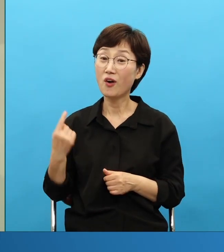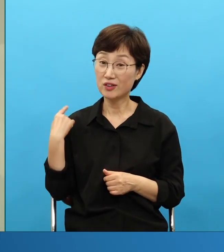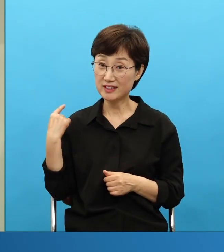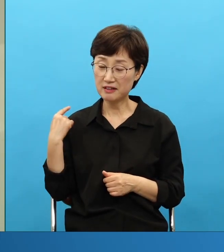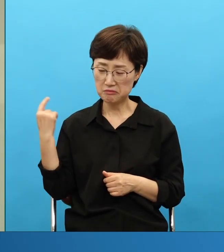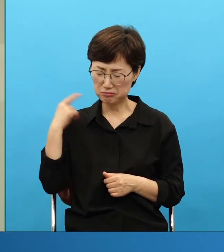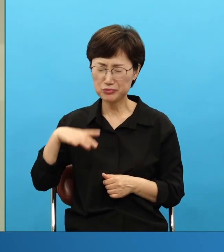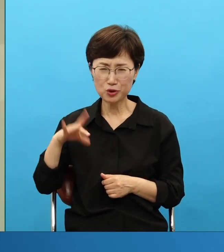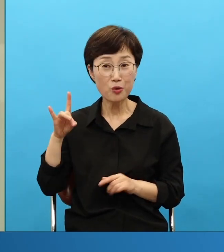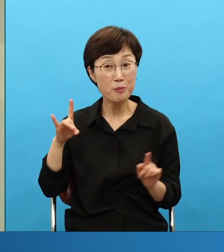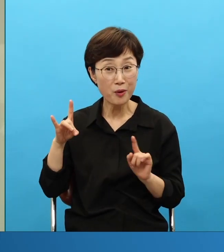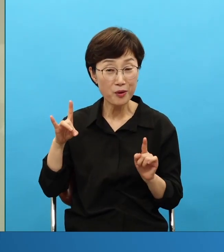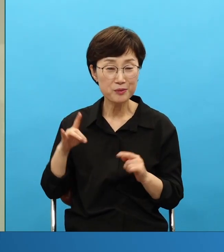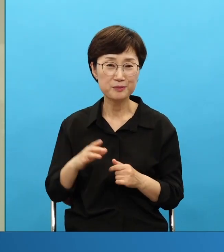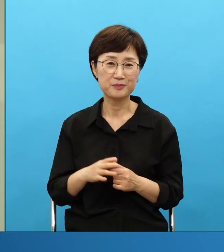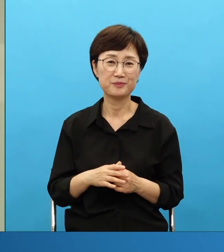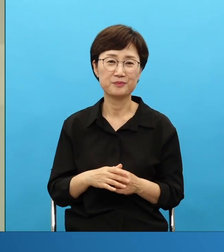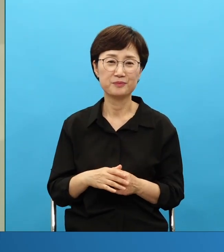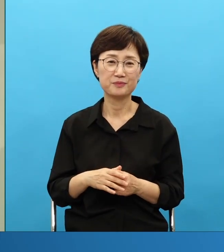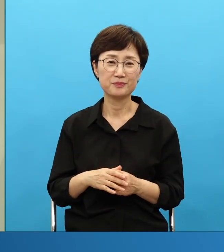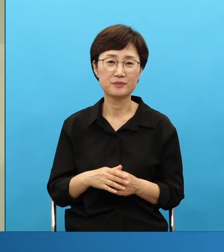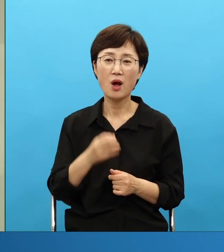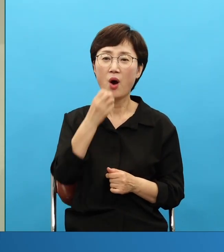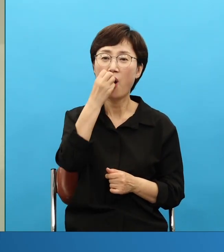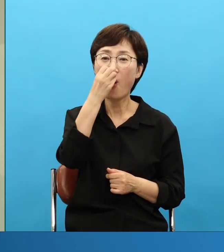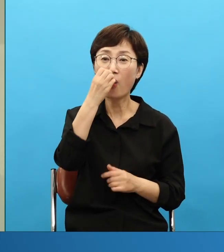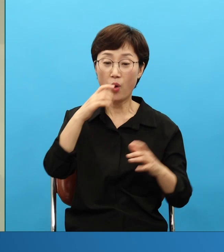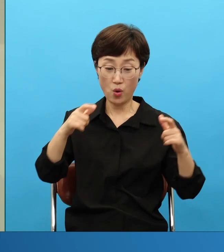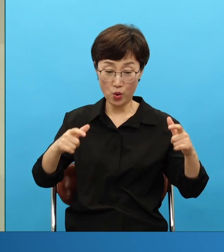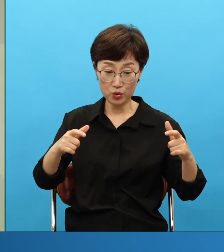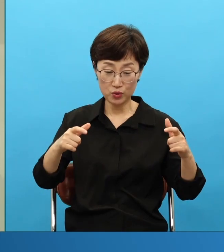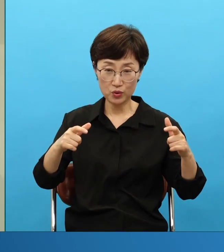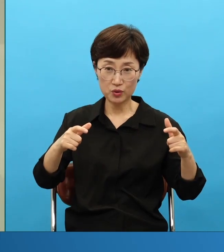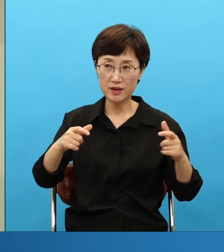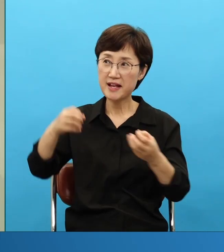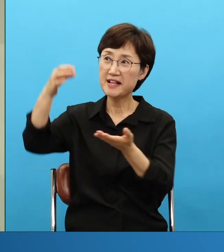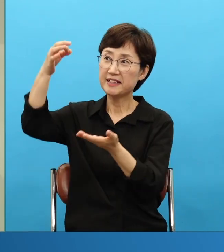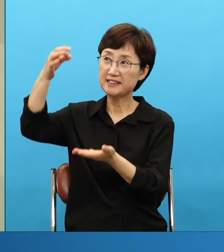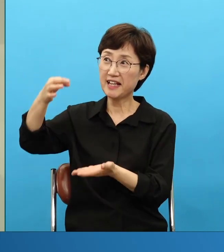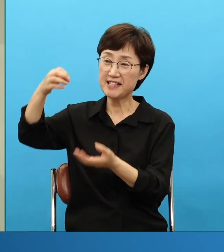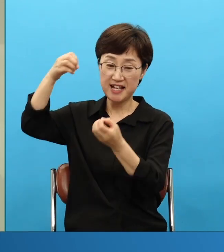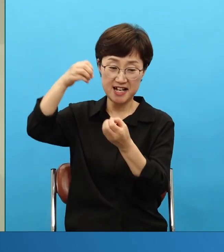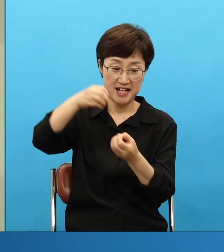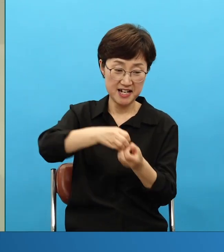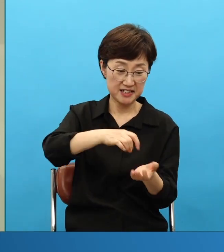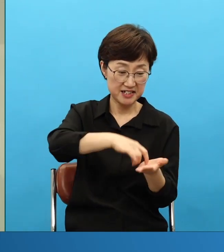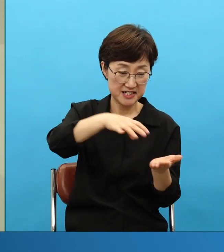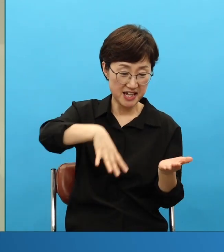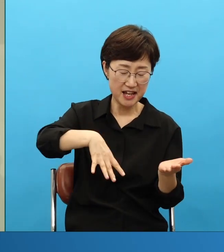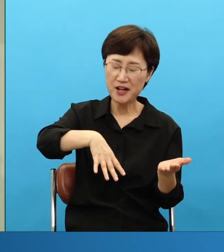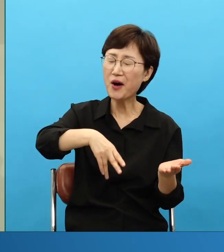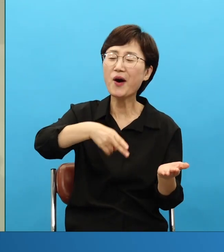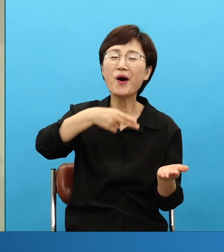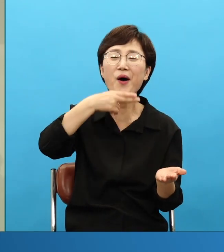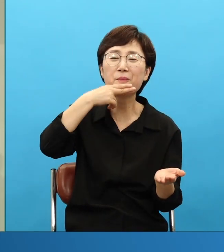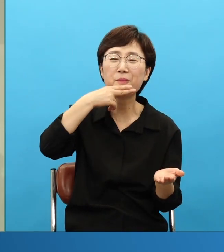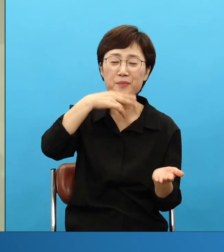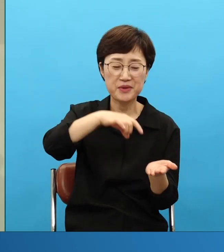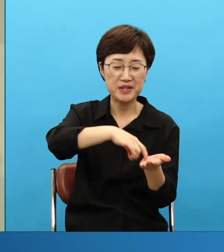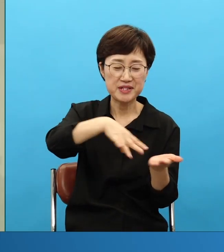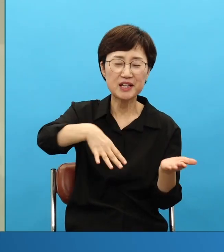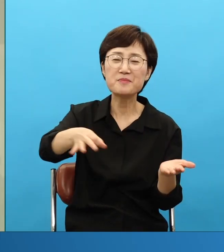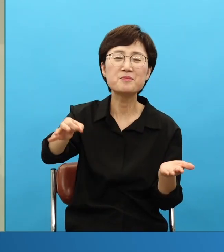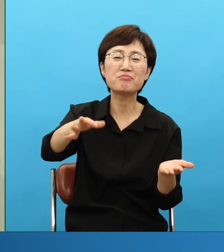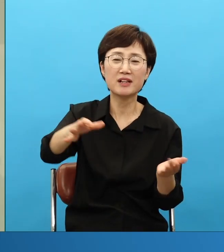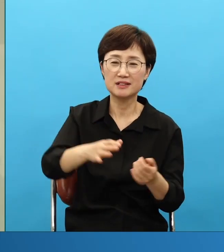들었네 뭐. I heard this for the very first time yesterday. 홍콩은 상속세도 없습니다. 그럼. They said that there is no tax for inheritance